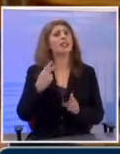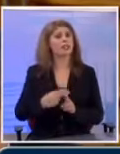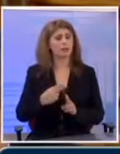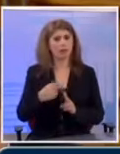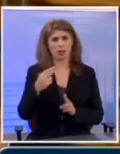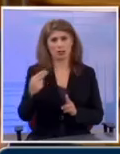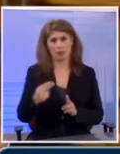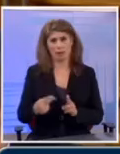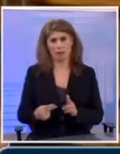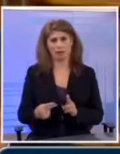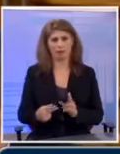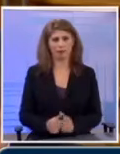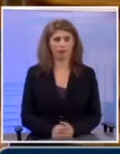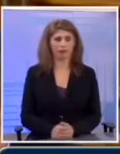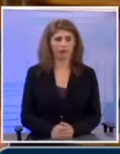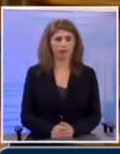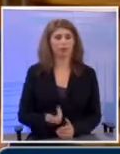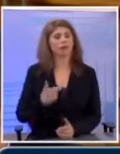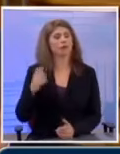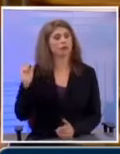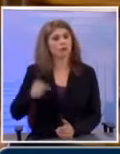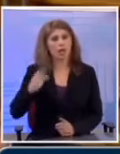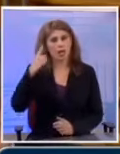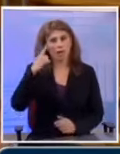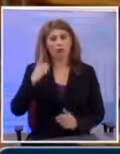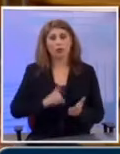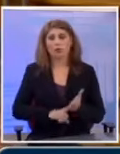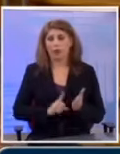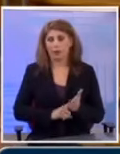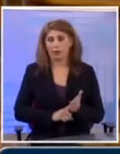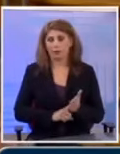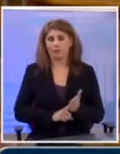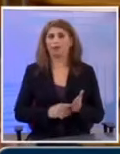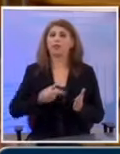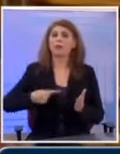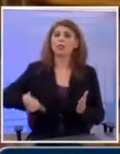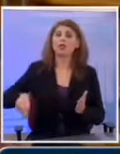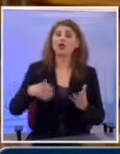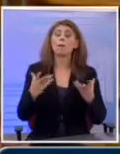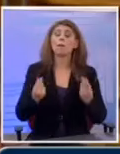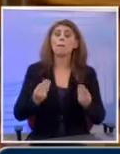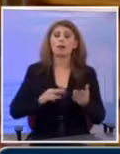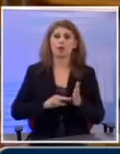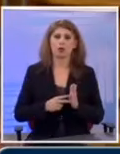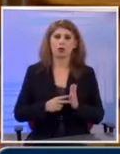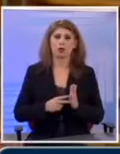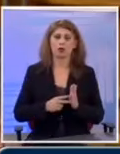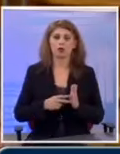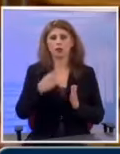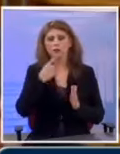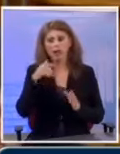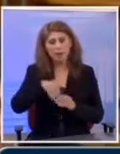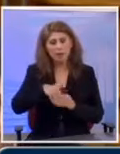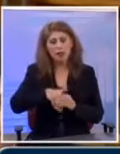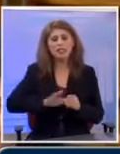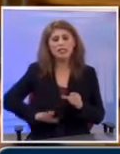θέμα, είμαι υπέρ της άποψης ότι θα πρέπει να είμαστε όλοι πάρα πολύ προσεκτικοί, είτε μιλάμε έξω είτε μιλάμε